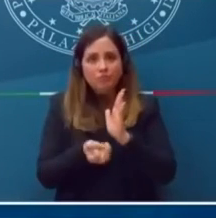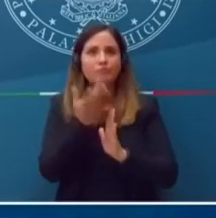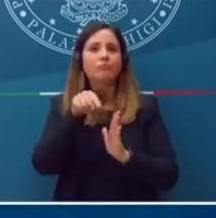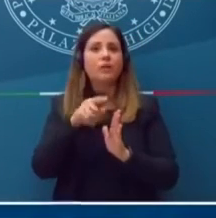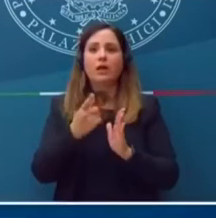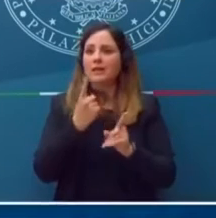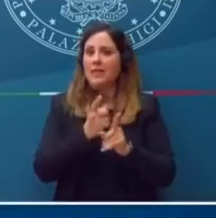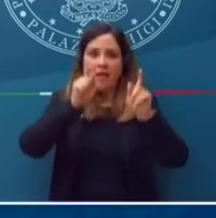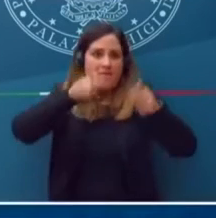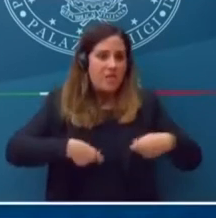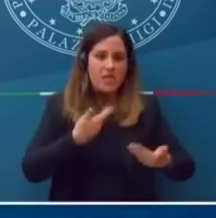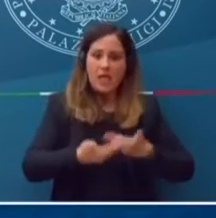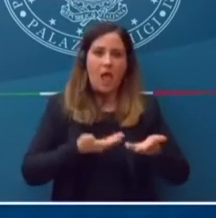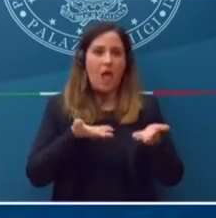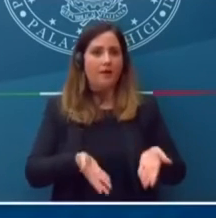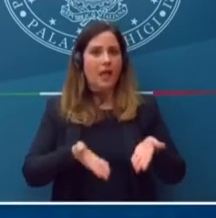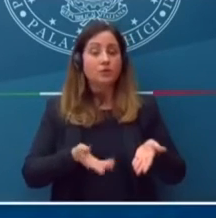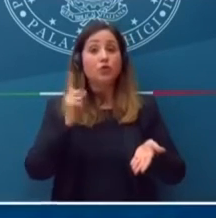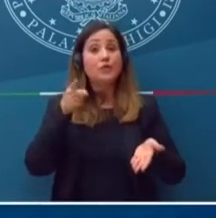se perde la stagione estiva